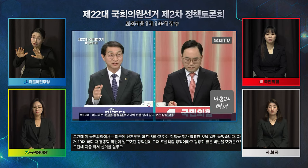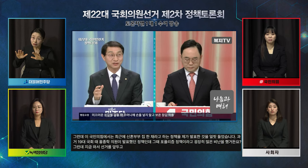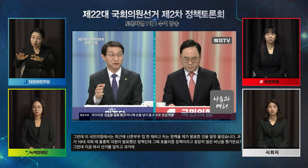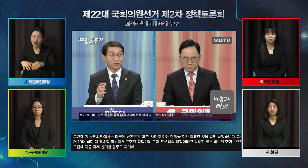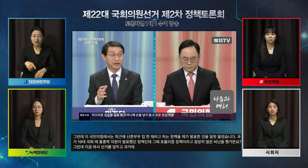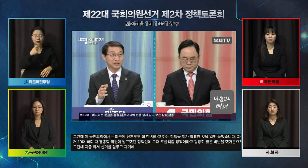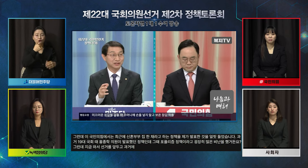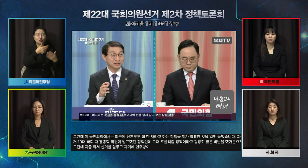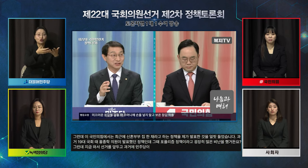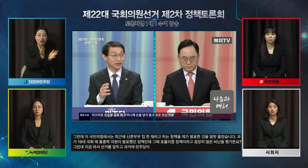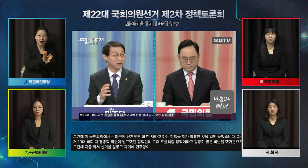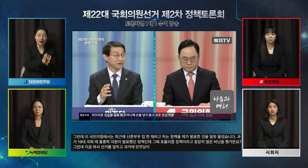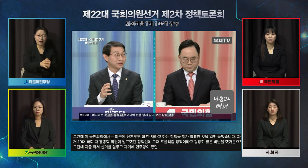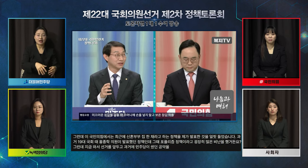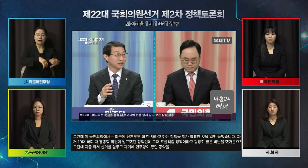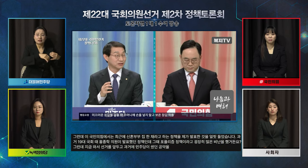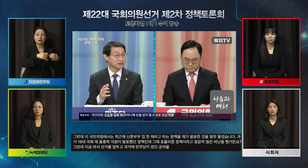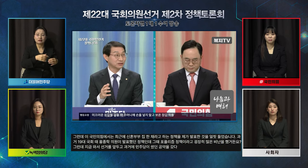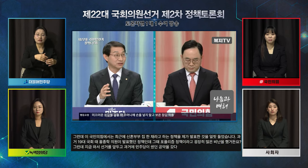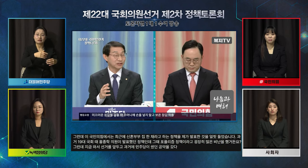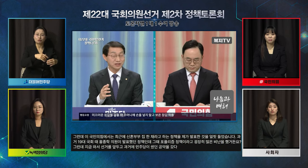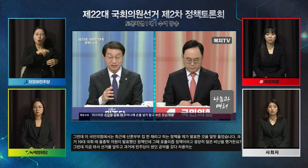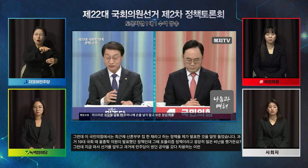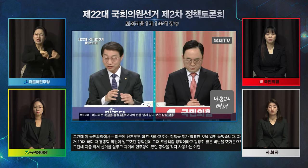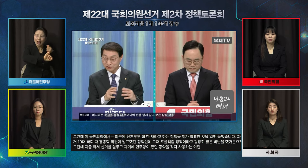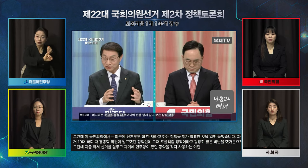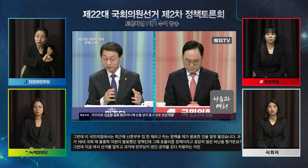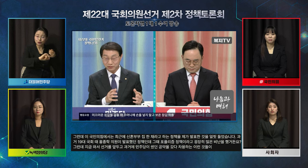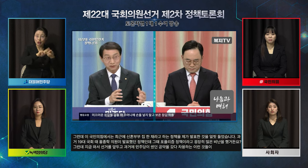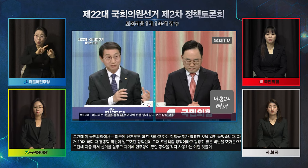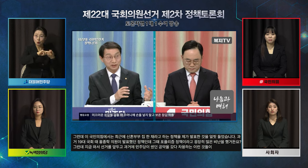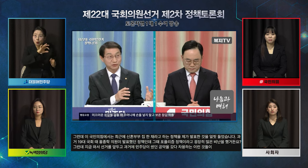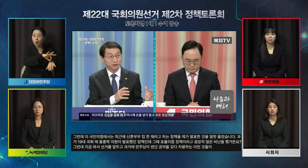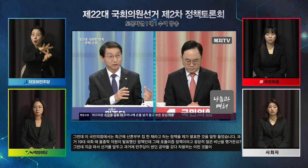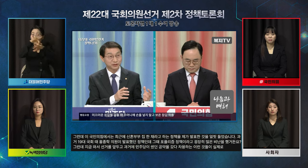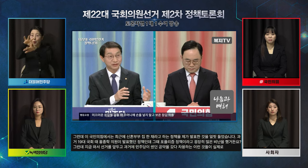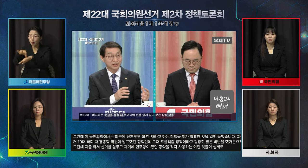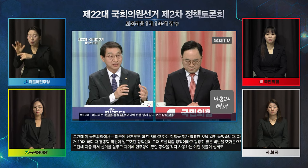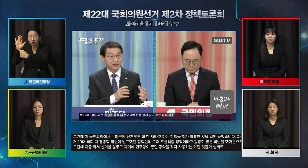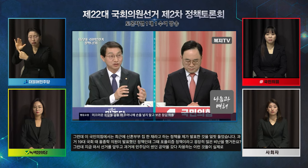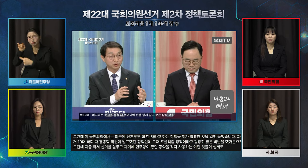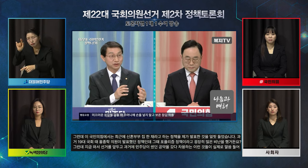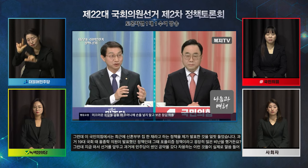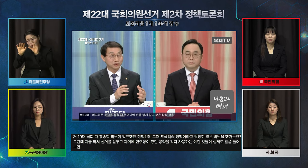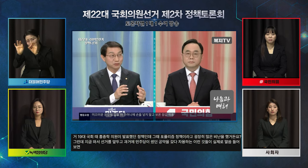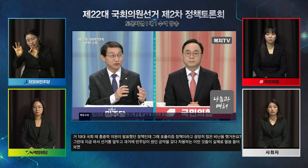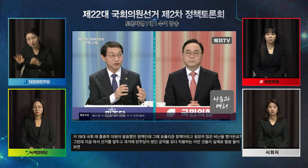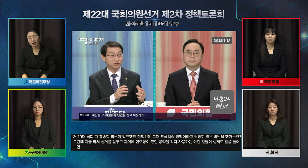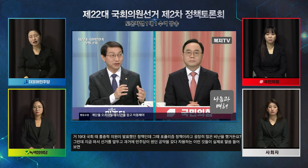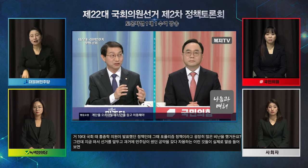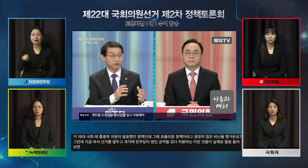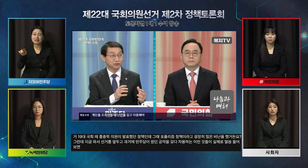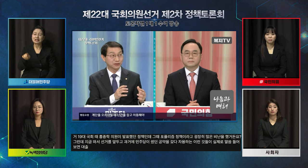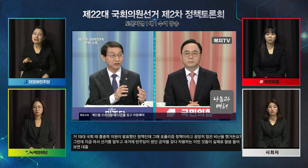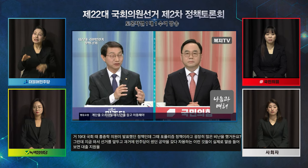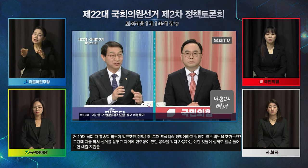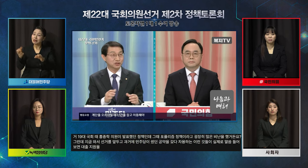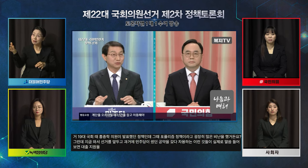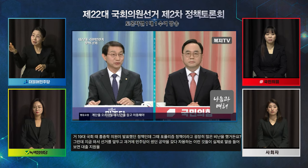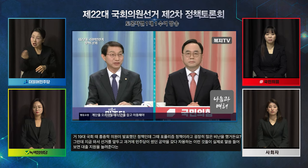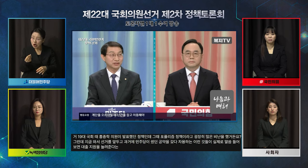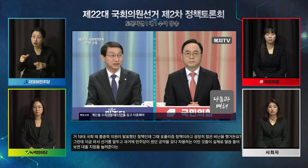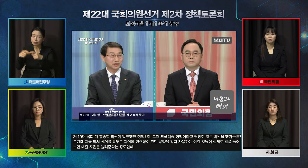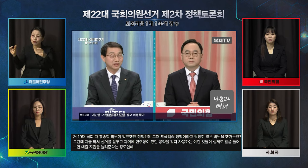민주당이 썼던 공약을 갖다 차용하는 이런 것들이 실제로 말씀 들어보면 대출 지원을 좀 늘려준다는 정도인데